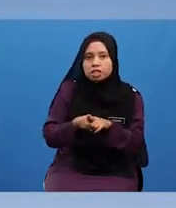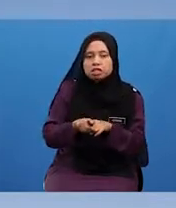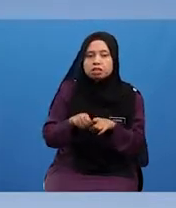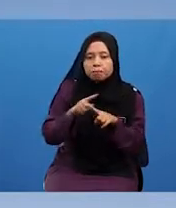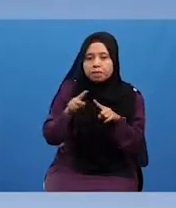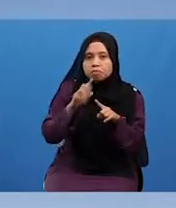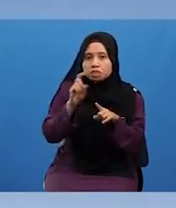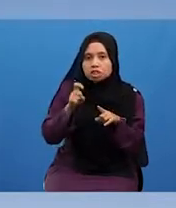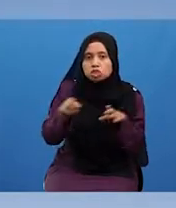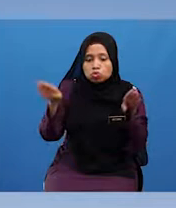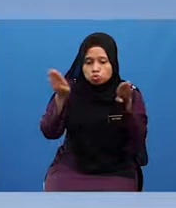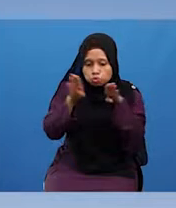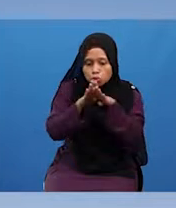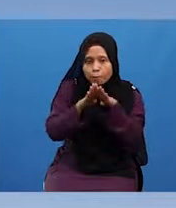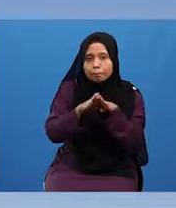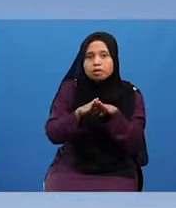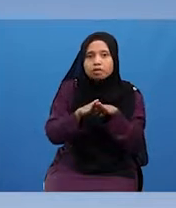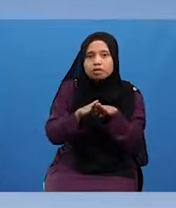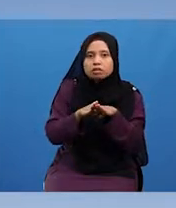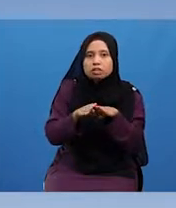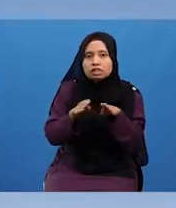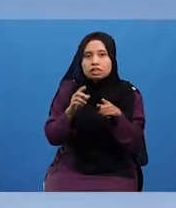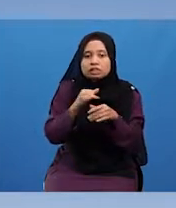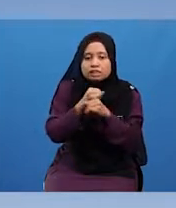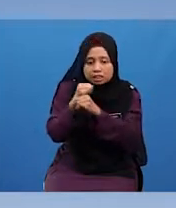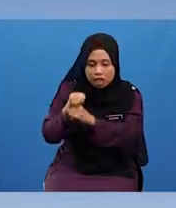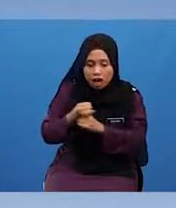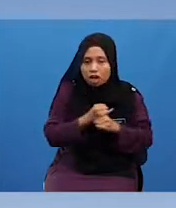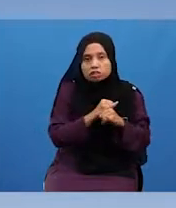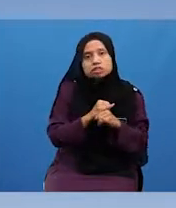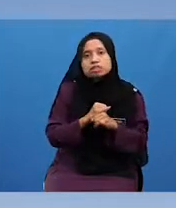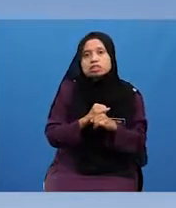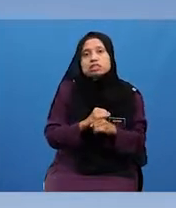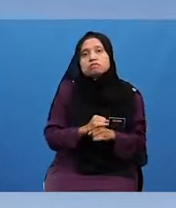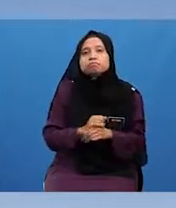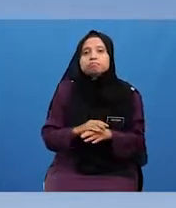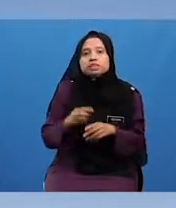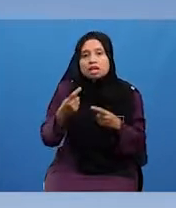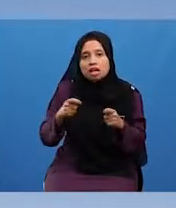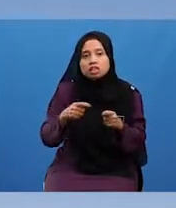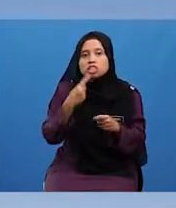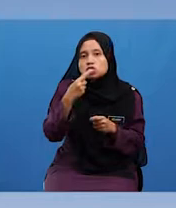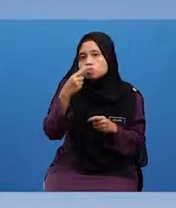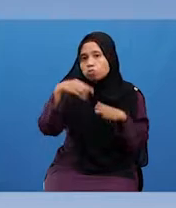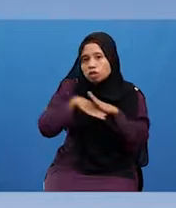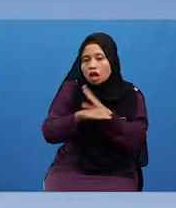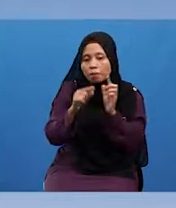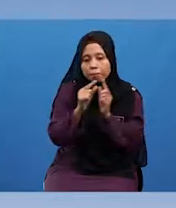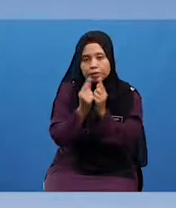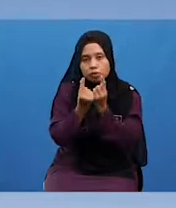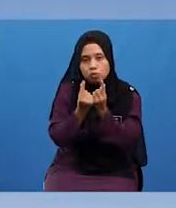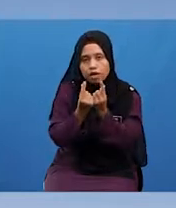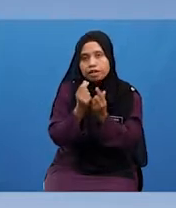menepati syariat. Tidak kira walau di mana kita berada. Seperti yang telah disebut dalam